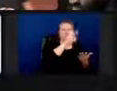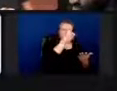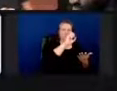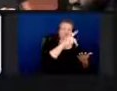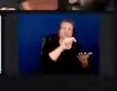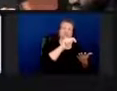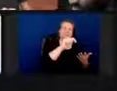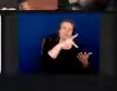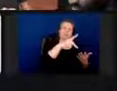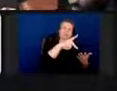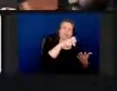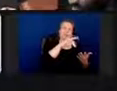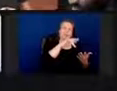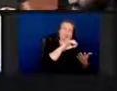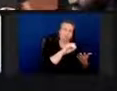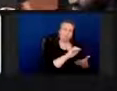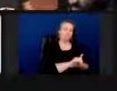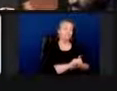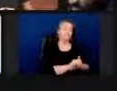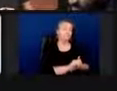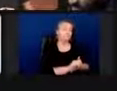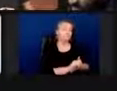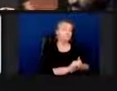مساء الخير،